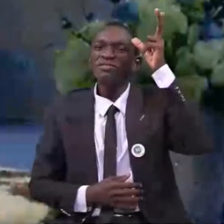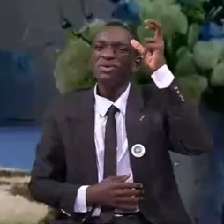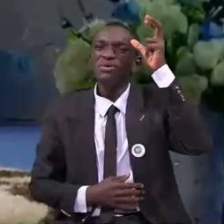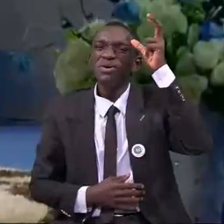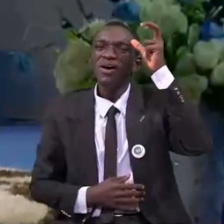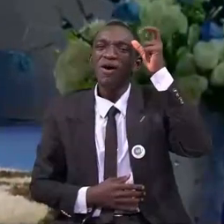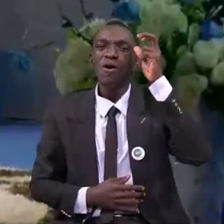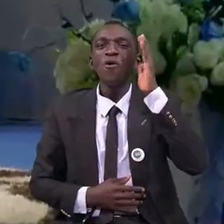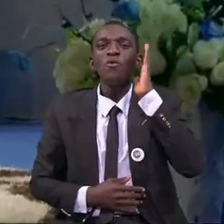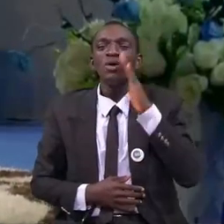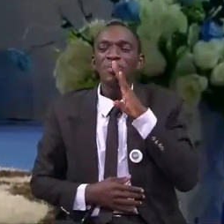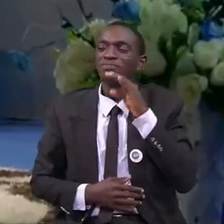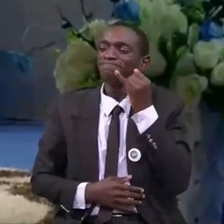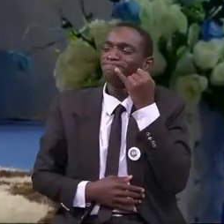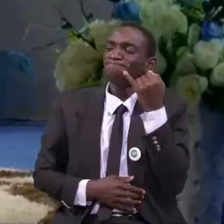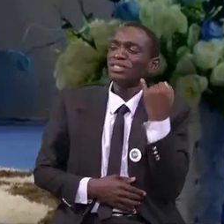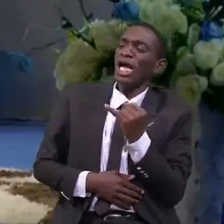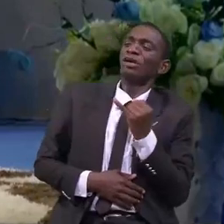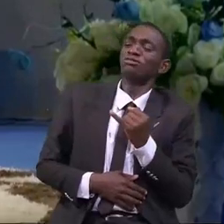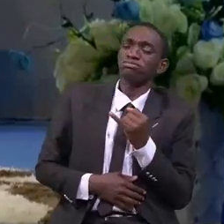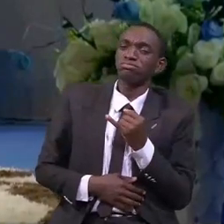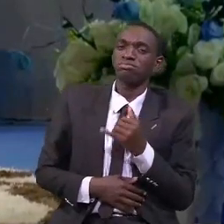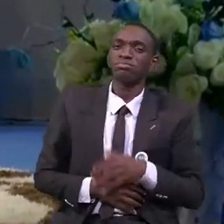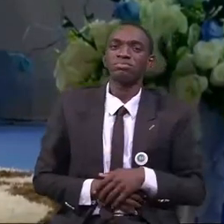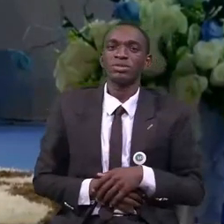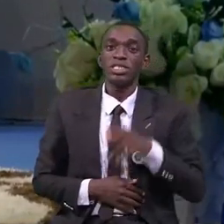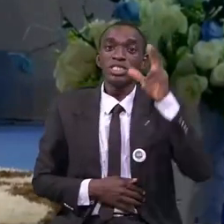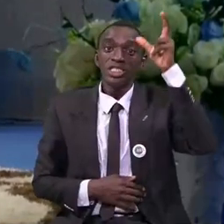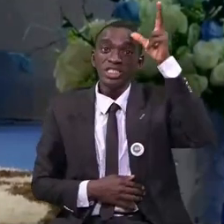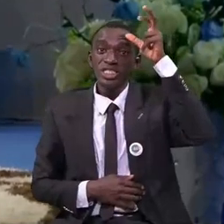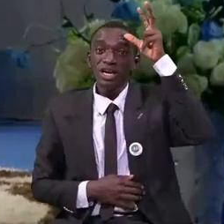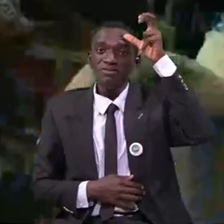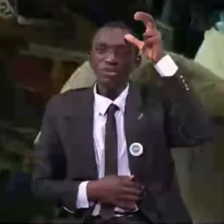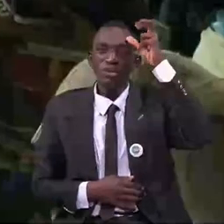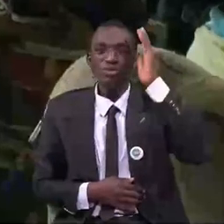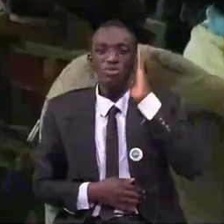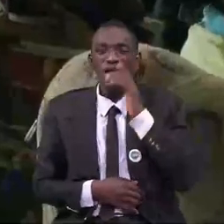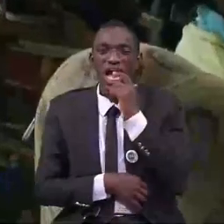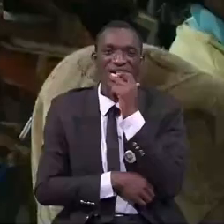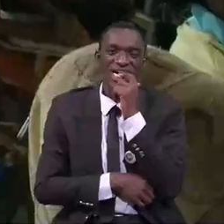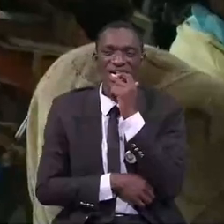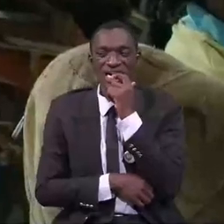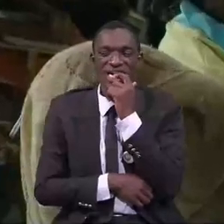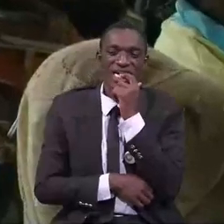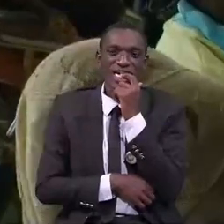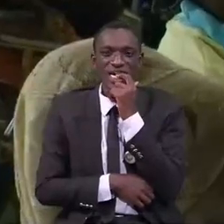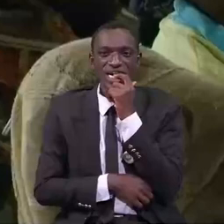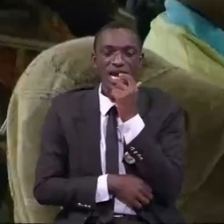divine maintenant le diable sera jaloux il sera en